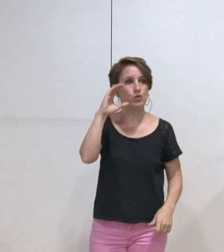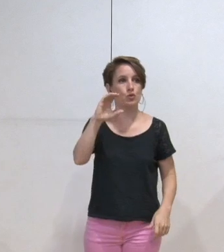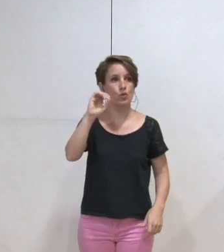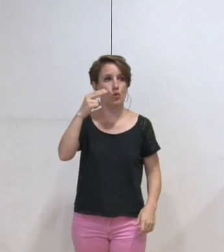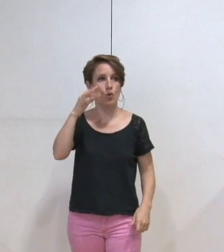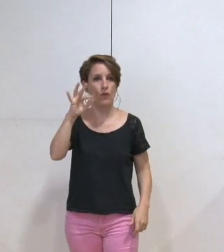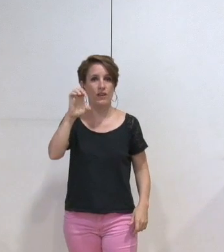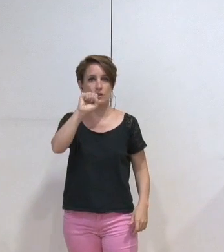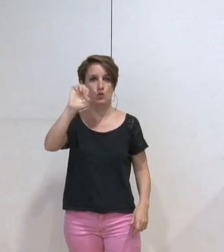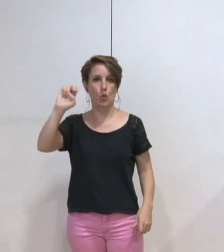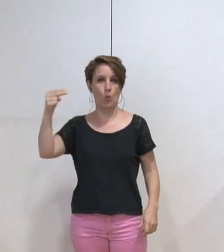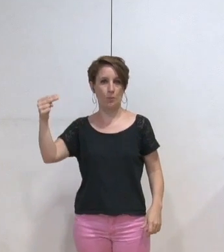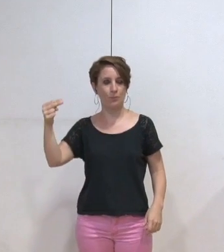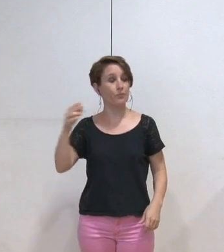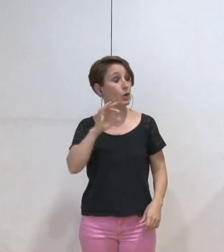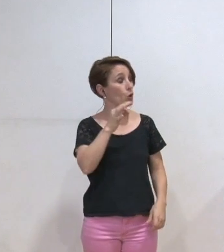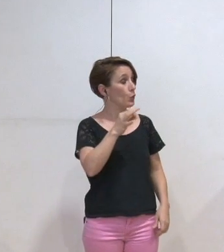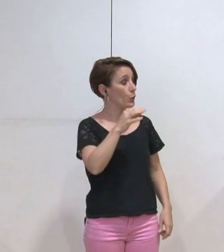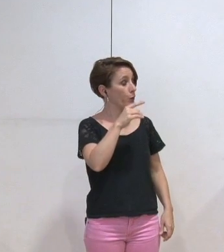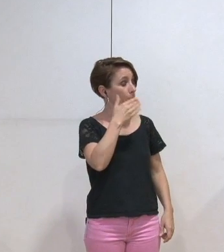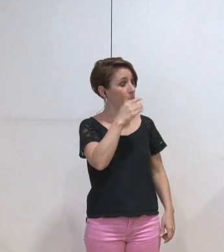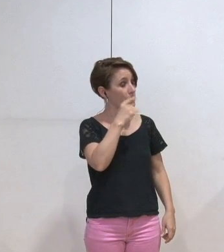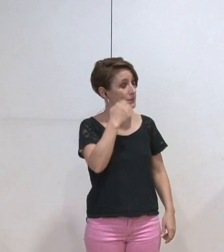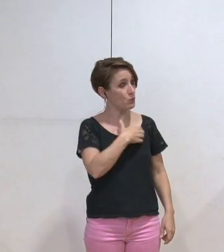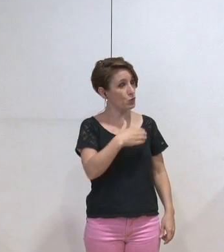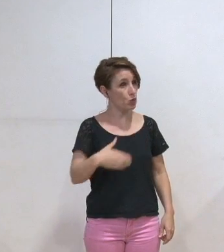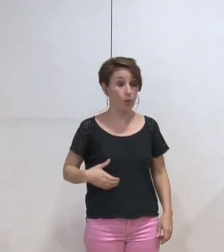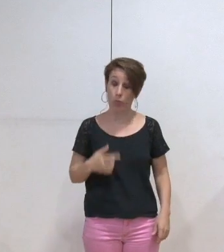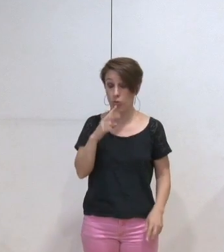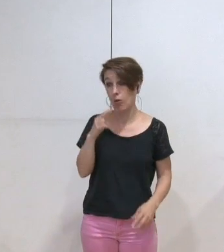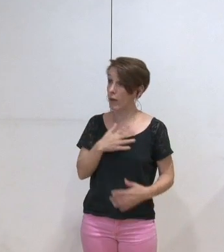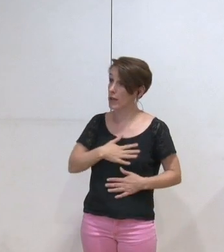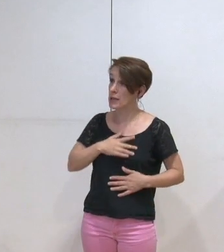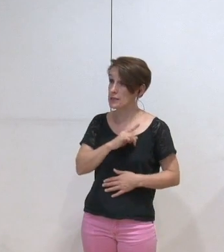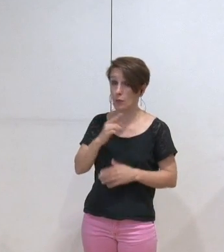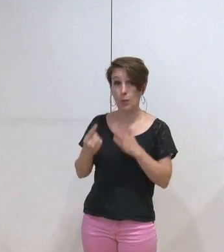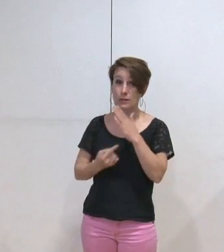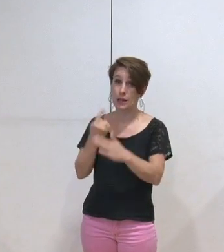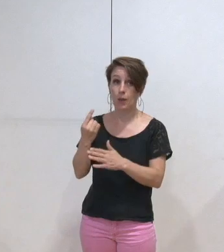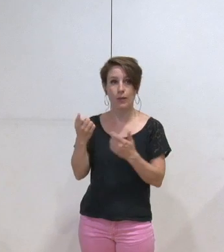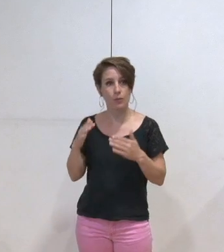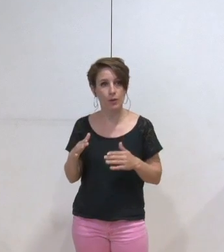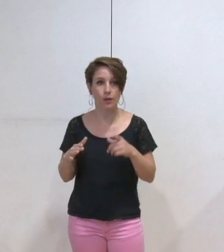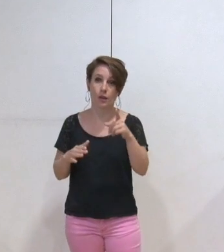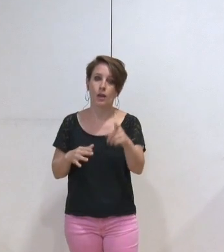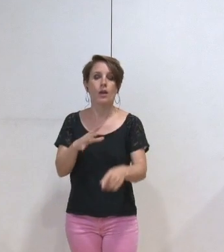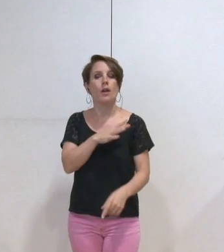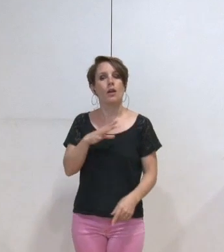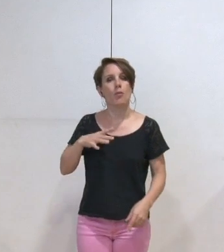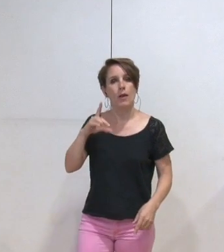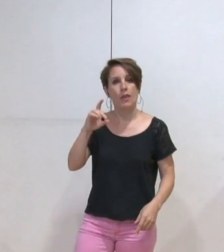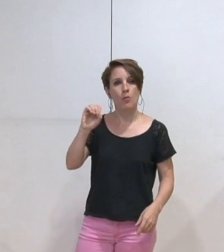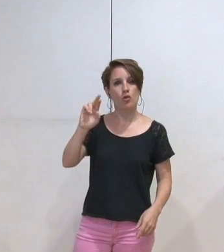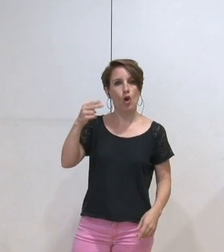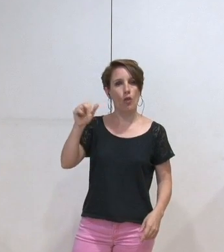ouis merci Monsieur le Maire c'est peut-être pas forcément plaisant d'y revenir mais il me semble que l'intervention de Madame nordano nécessitait une réponse de la part de la majorité